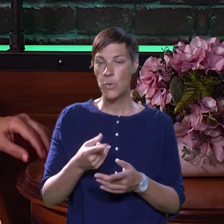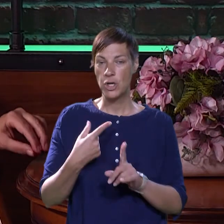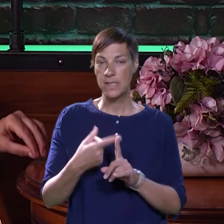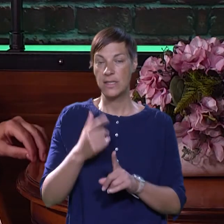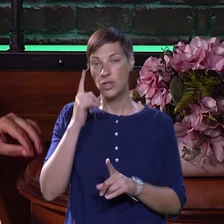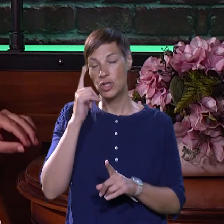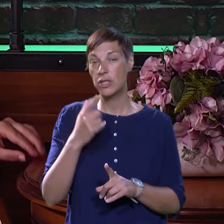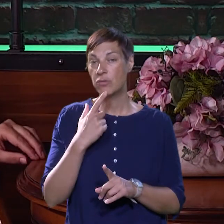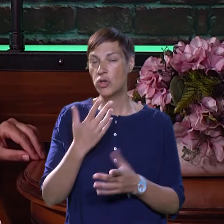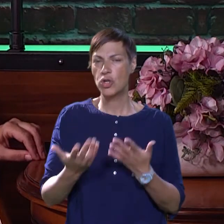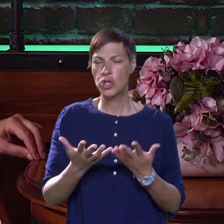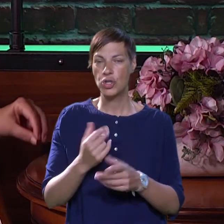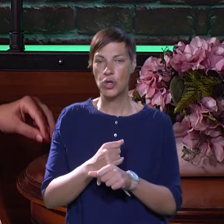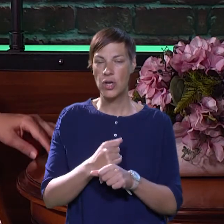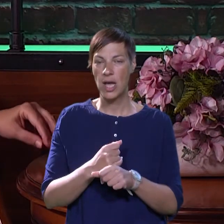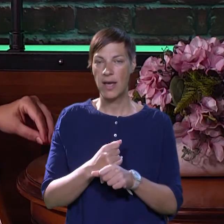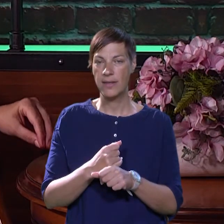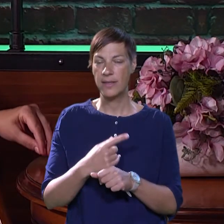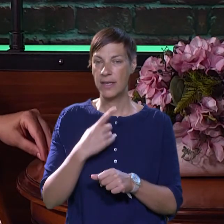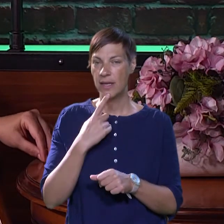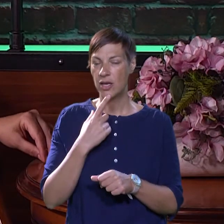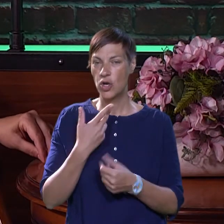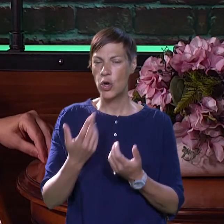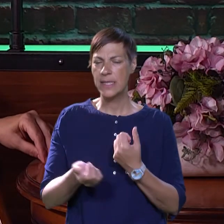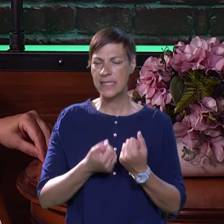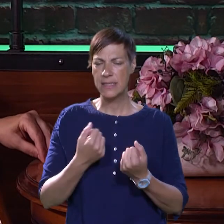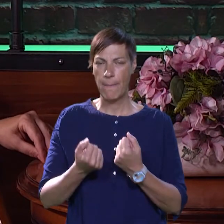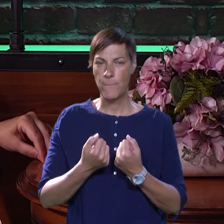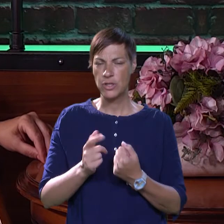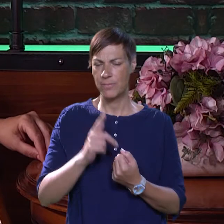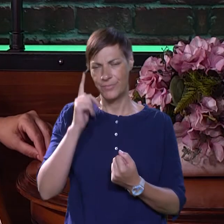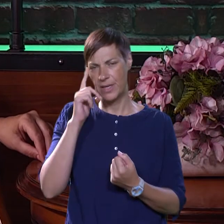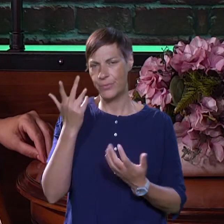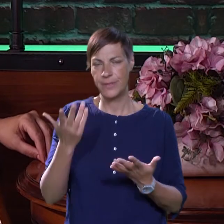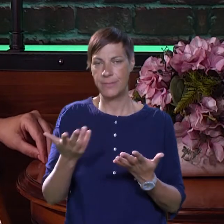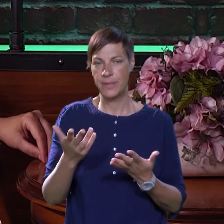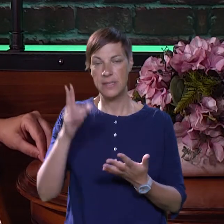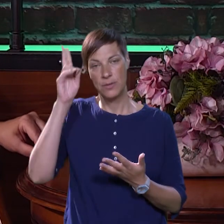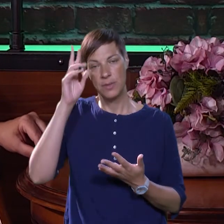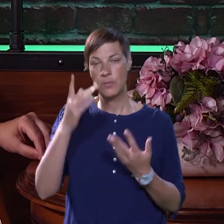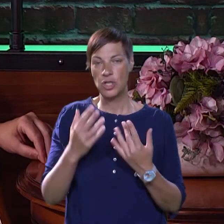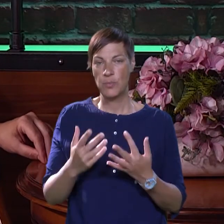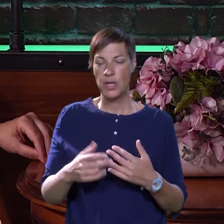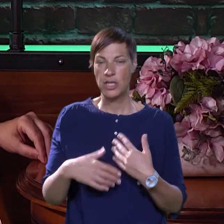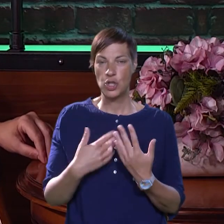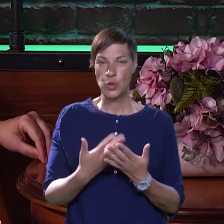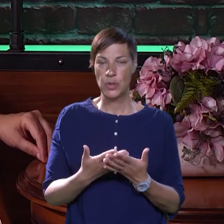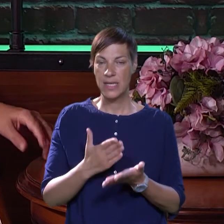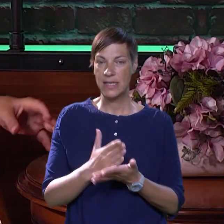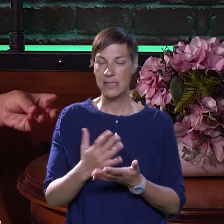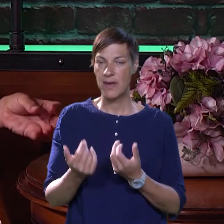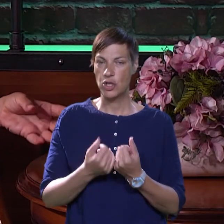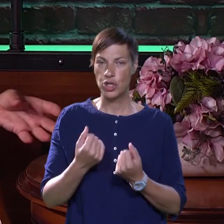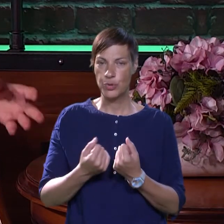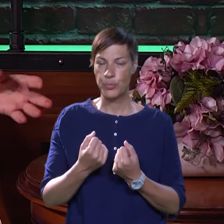mora točno znati ko što radi, ko je sposoban, ne u smislu, mi možemo računati da